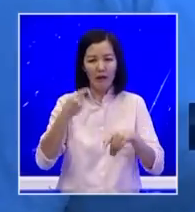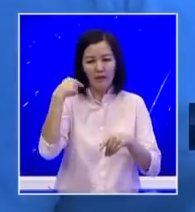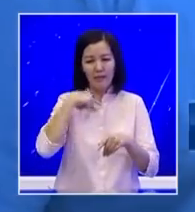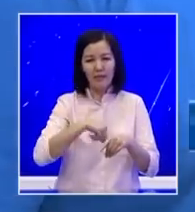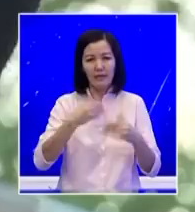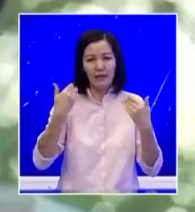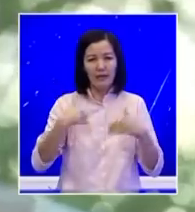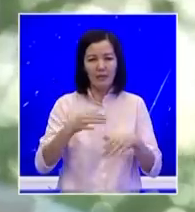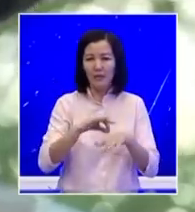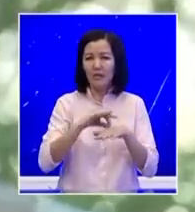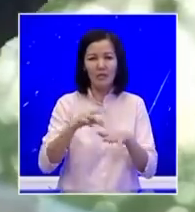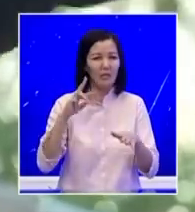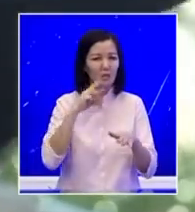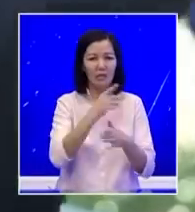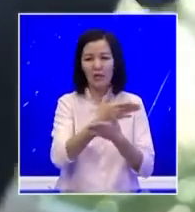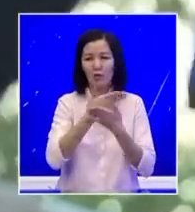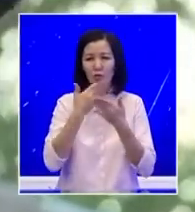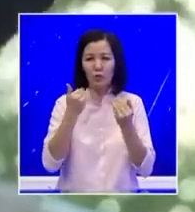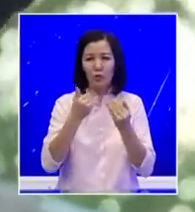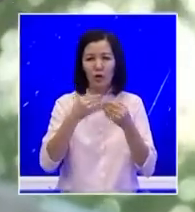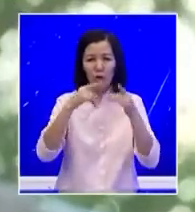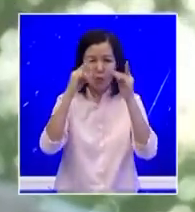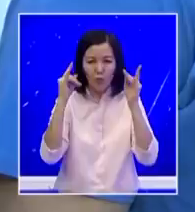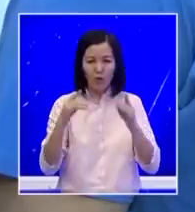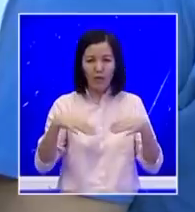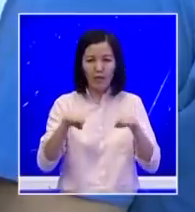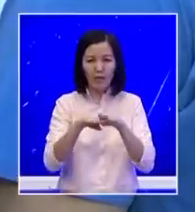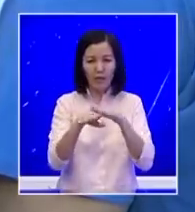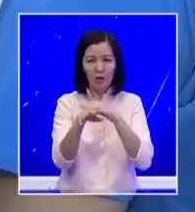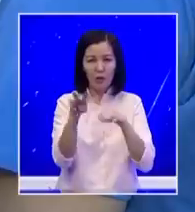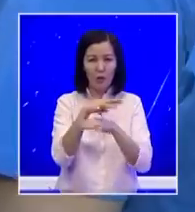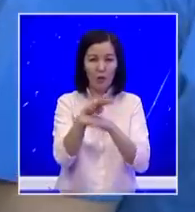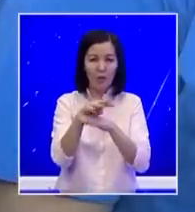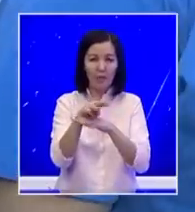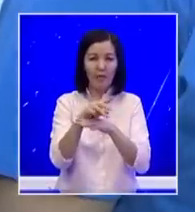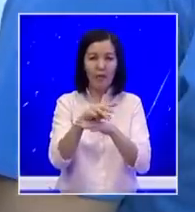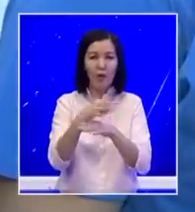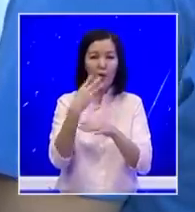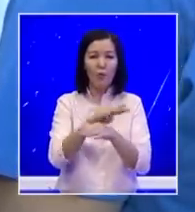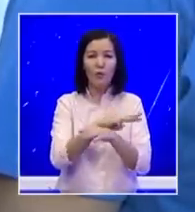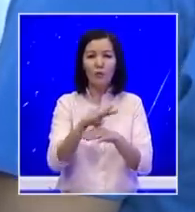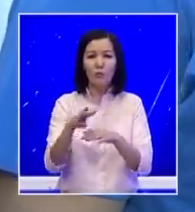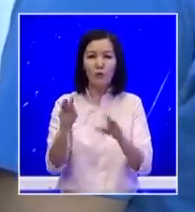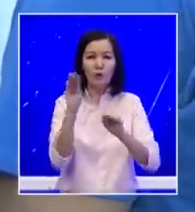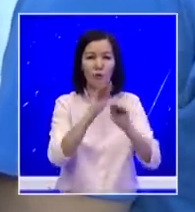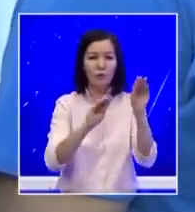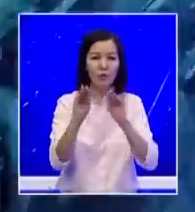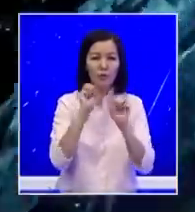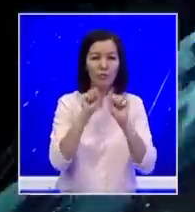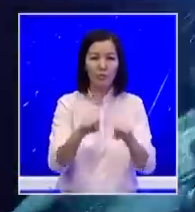тіпті терісіне де зияны жоқ. Туннельдің тиімділігі сол құралмалы. Жарты сағаттақ жинап құрауға болады.